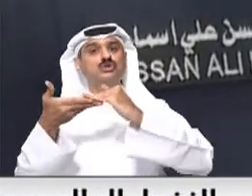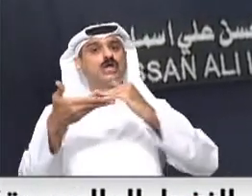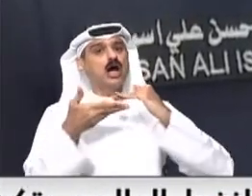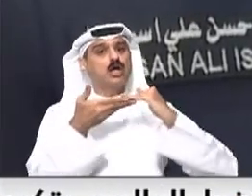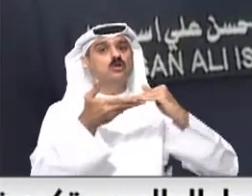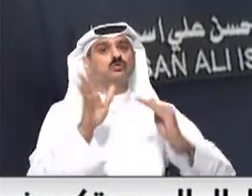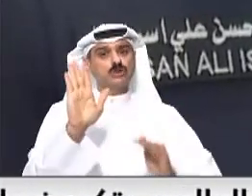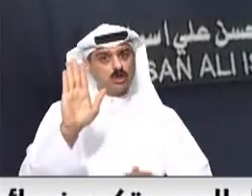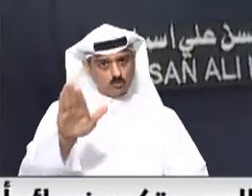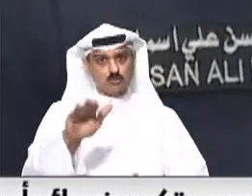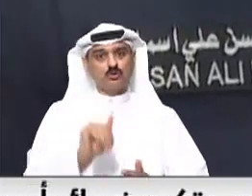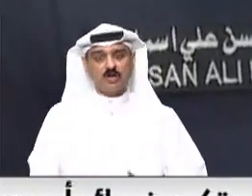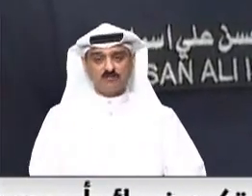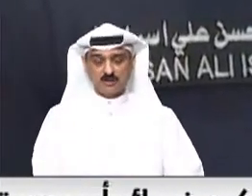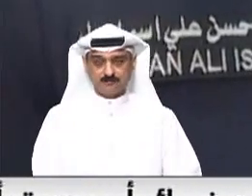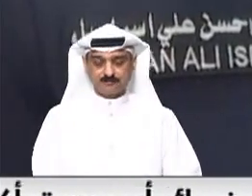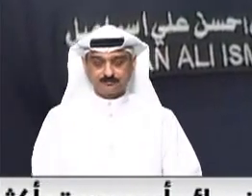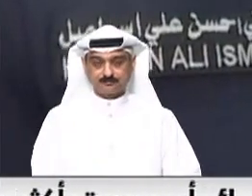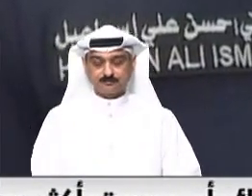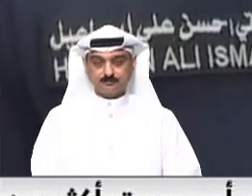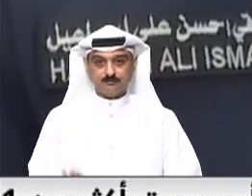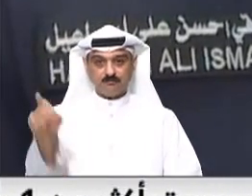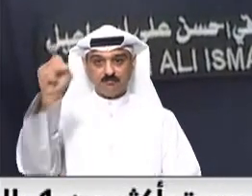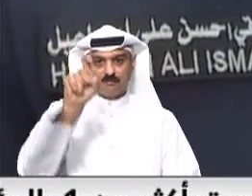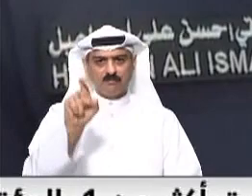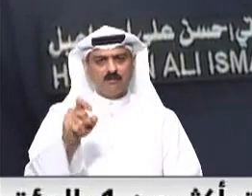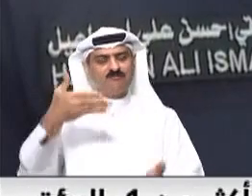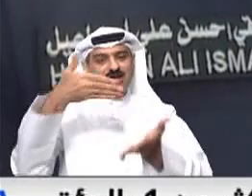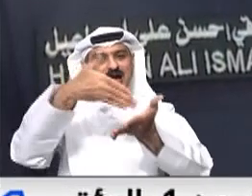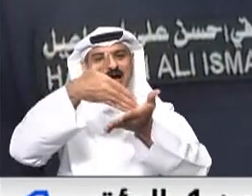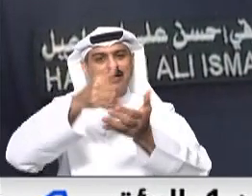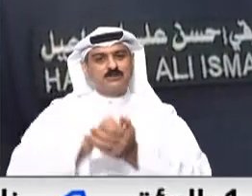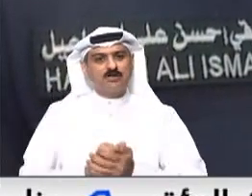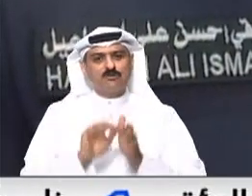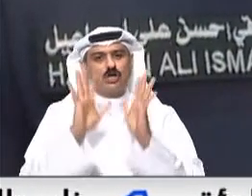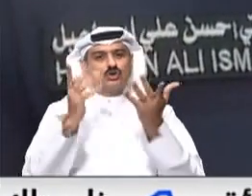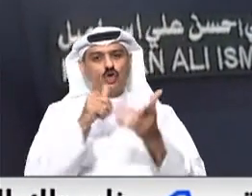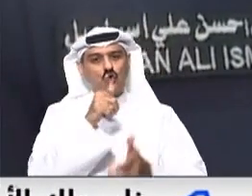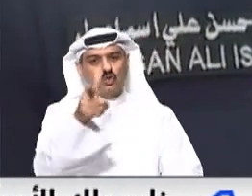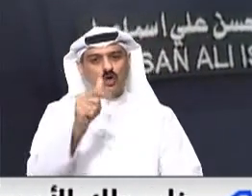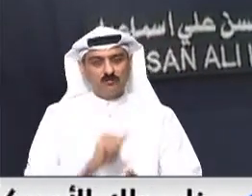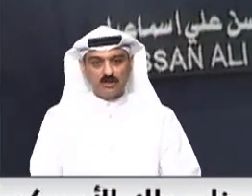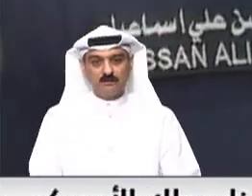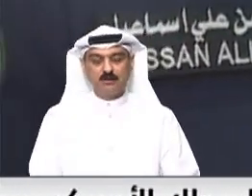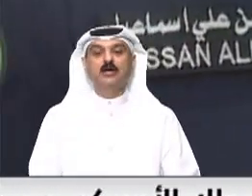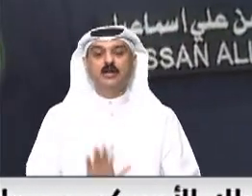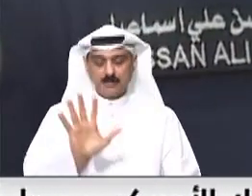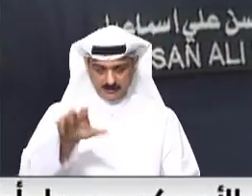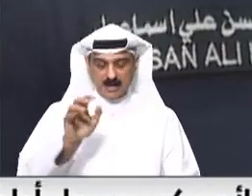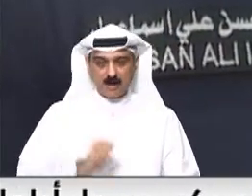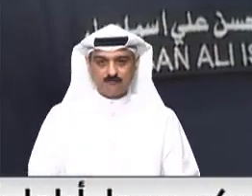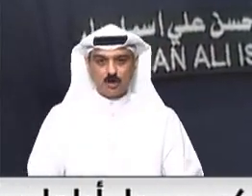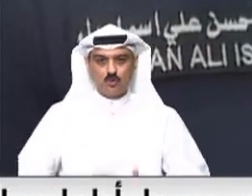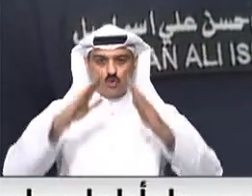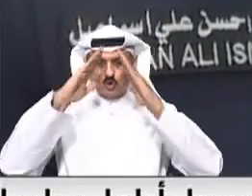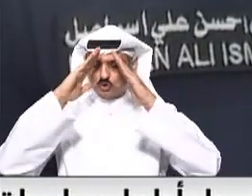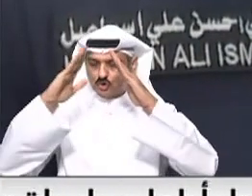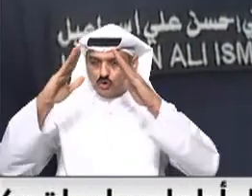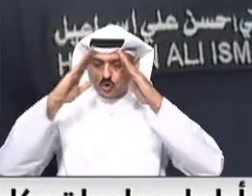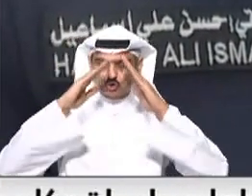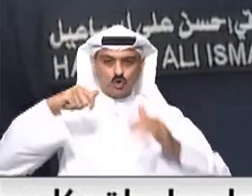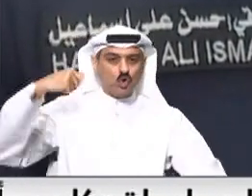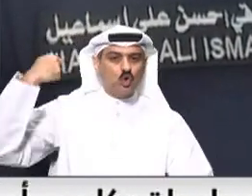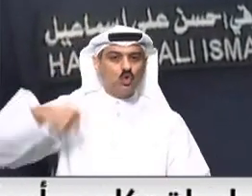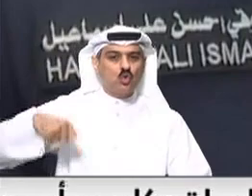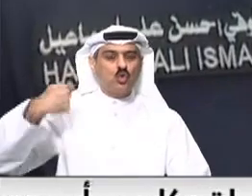حاب المساعدة. سؤال أخير نقيب حسن، هل من كلمة تحب توجهها؟ طبعا أحب أشكر الوزارات